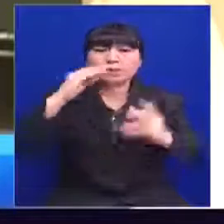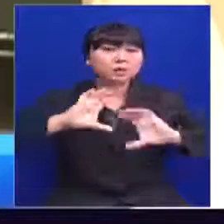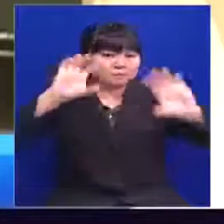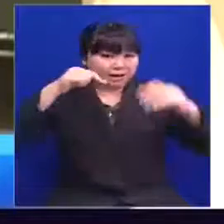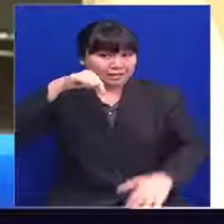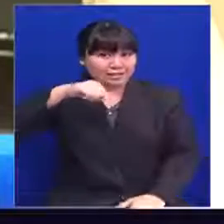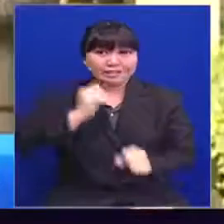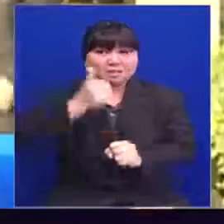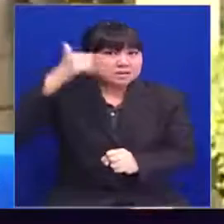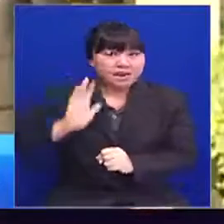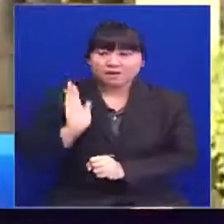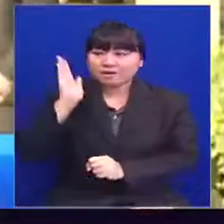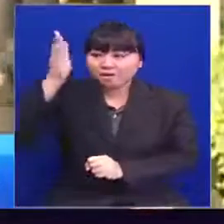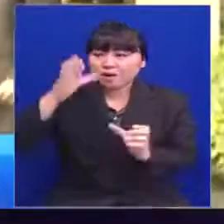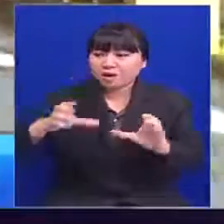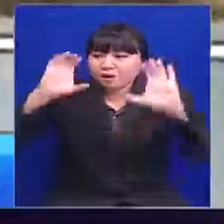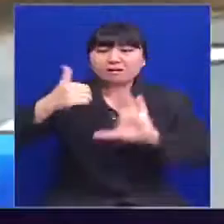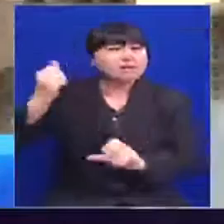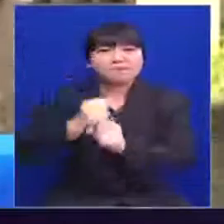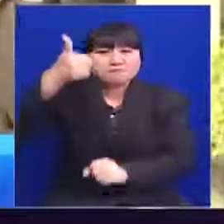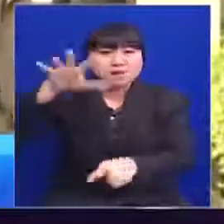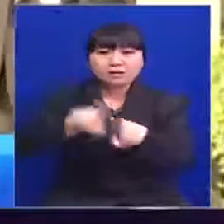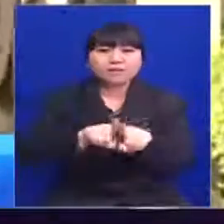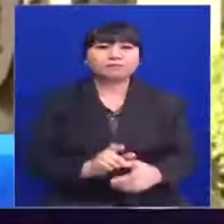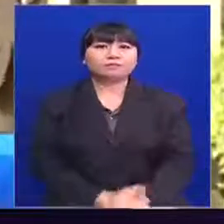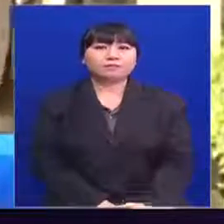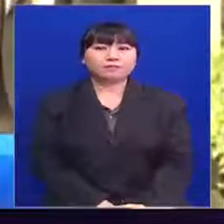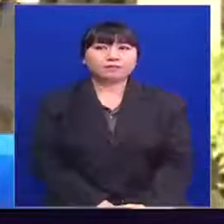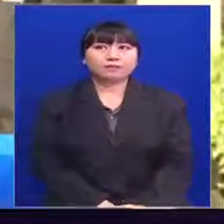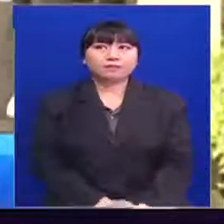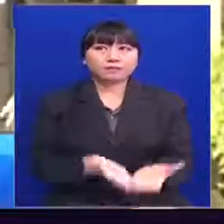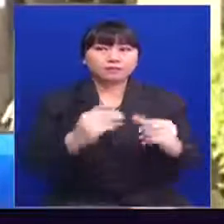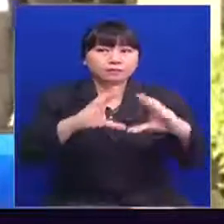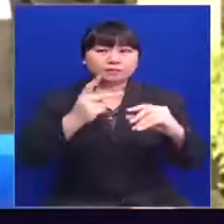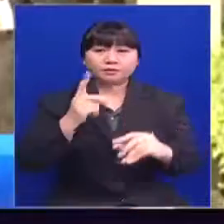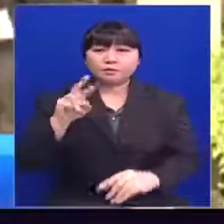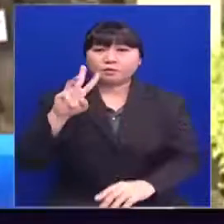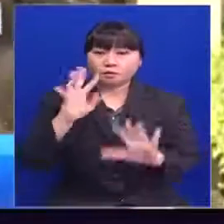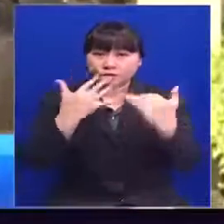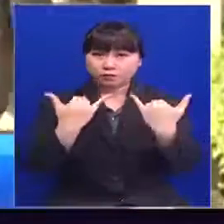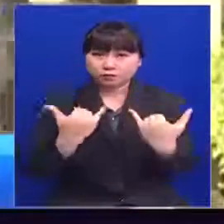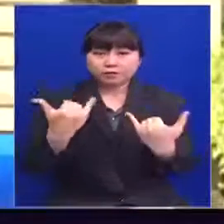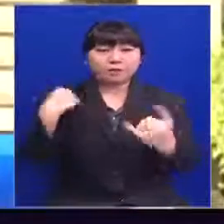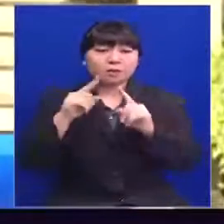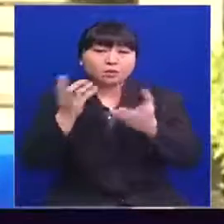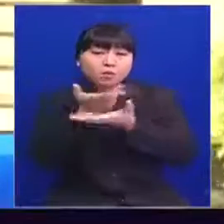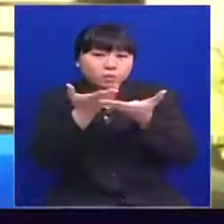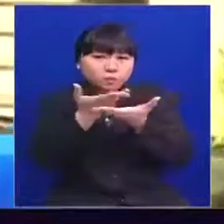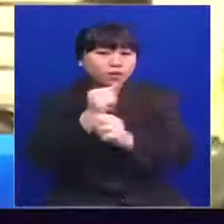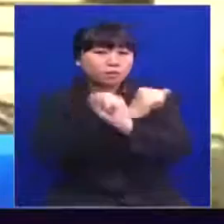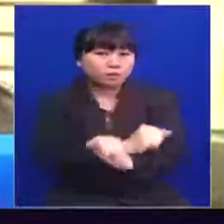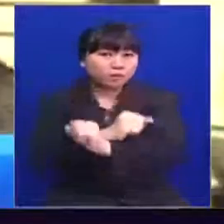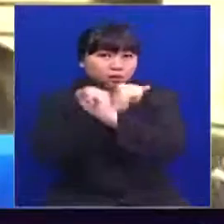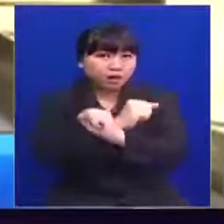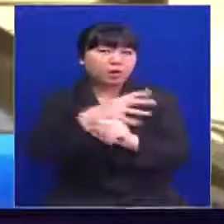ได้รัฐบาลอื่นก็ทำไม่ได้เช่นเดียวกันค่ะสำหรับการประชุมคณะรัฐมนตรีในวันนี้นะคะมีการหารือมาตรการป้องกันการ